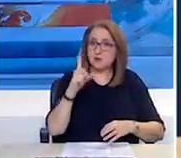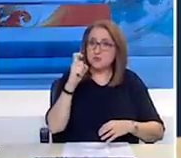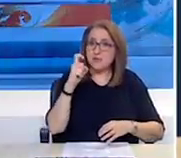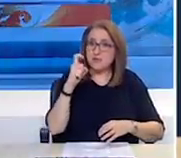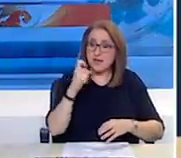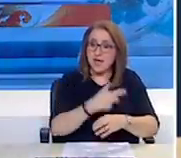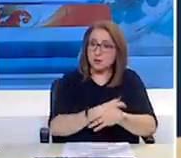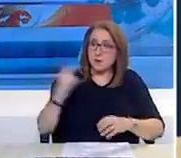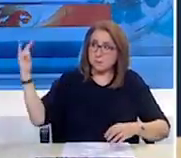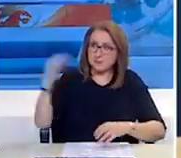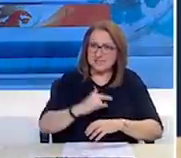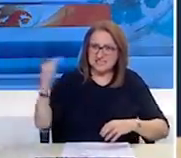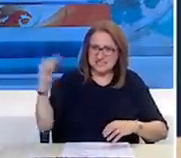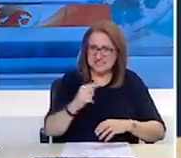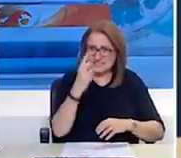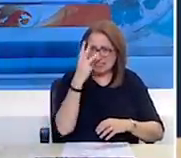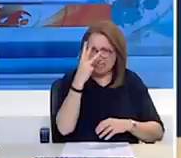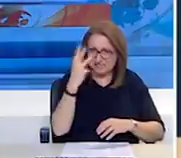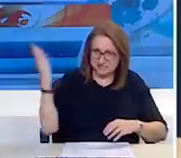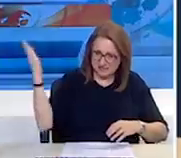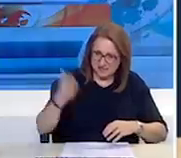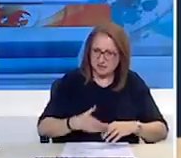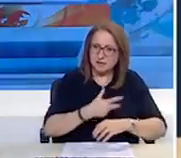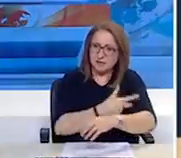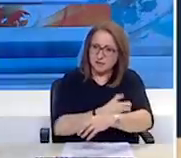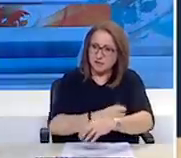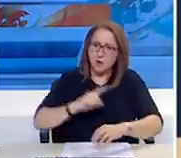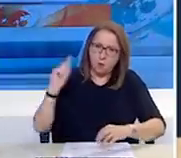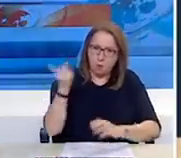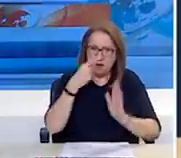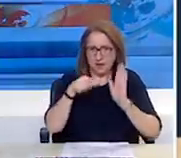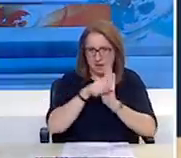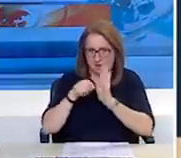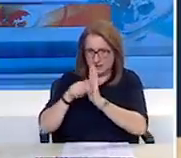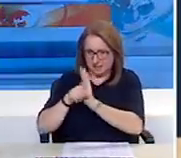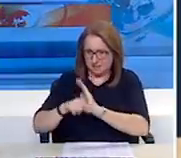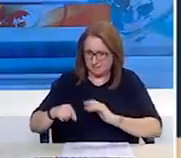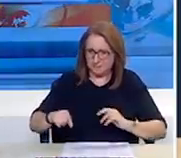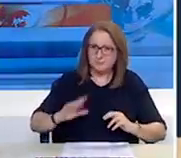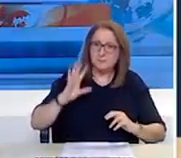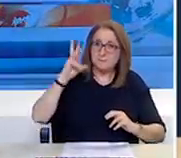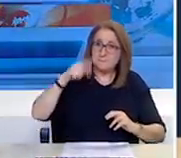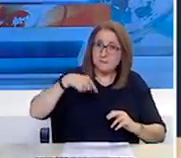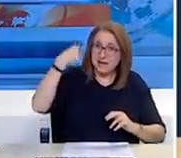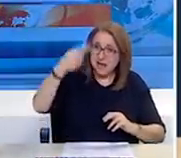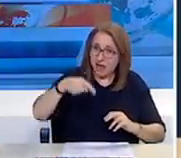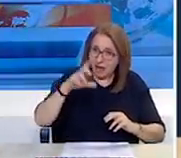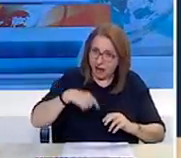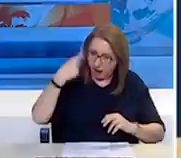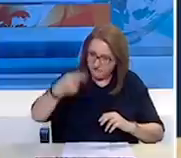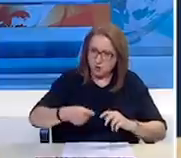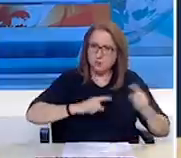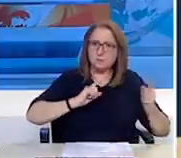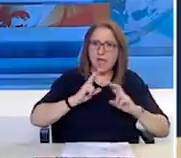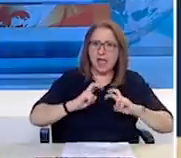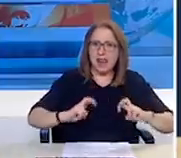που επέβαιναν σε τρεις πτήσεις εξωτερικού και ήταν όλοι τους αρνητικοί. Επιπλέον συνεχίζονται συστηματικά μέχρι και αύριο οι έλεγχοι των μετακινήσεων.